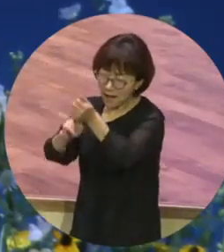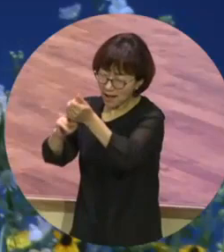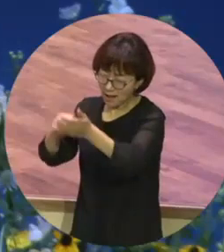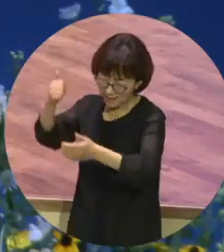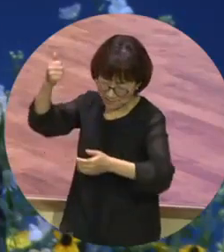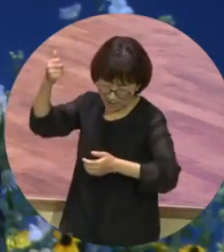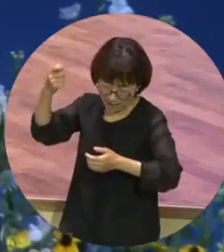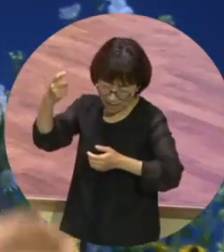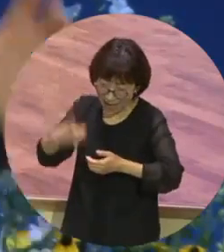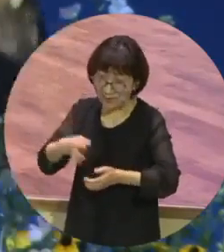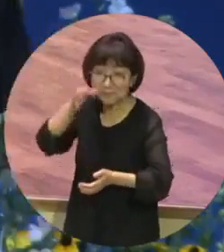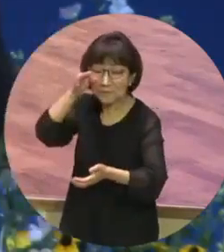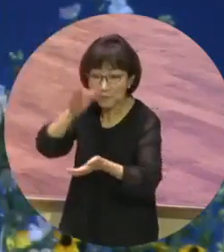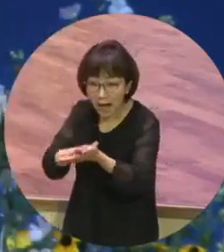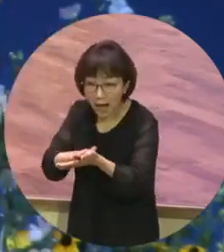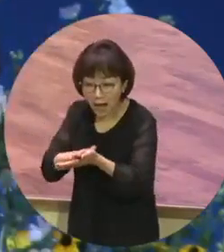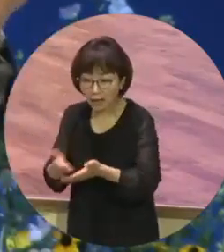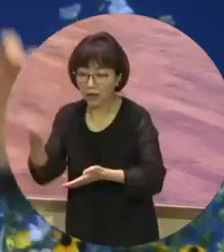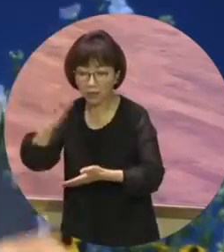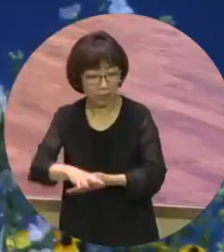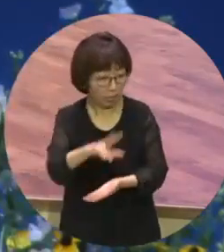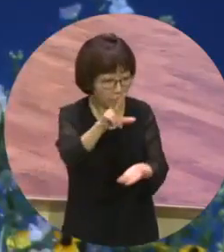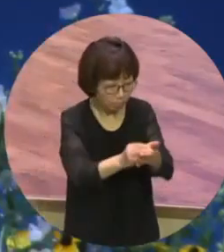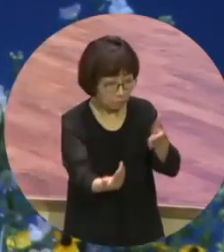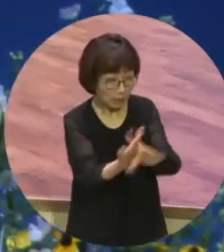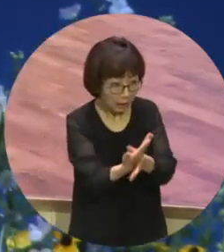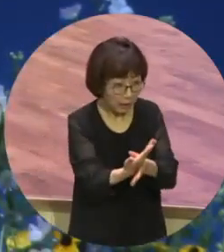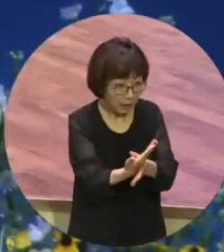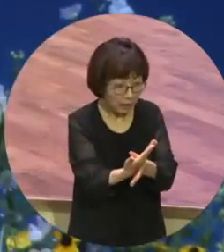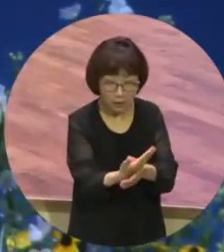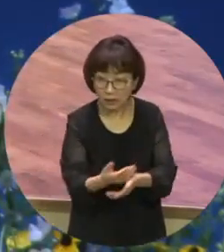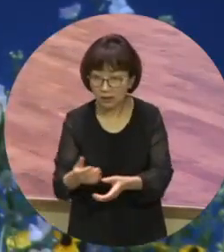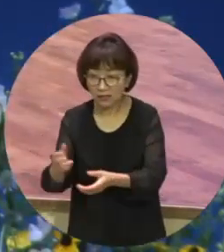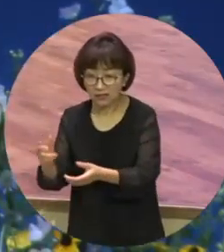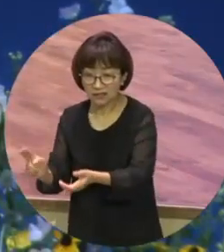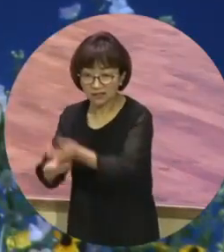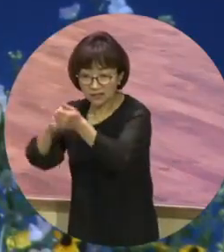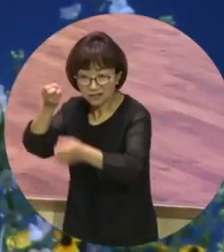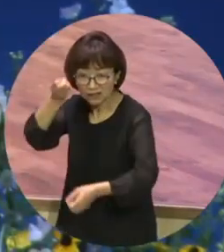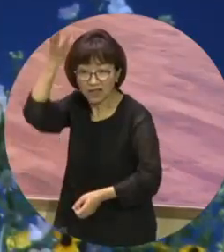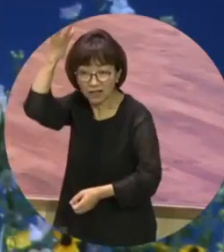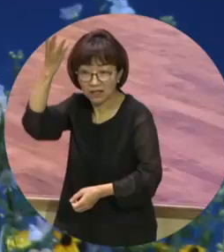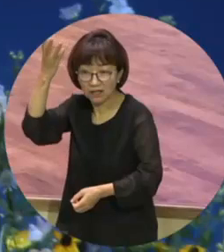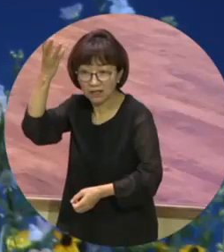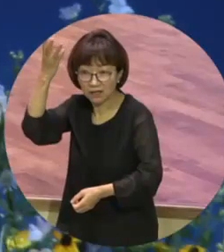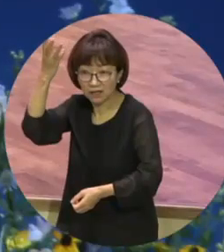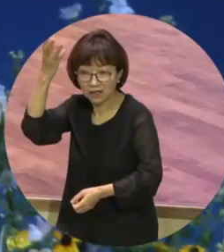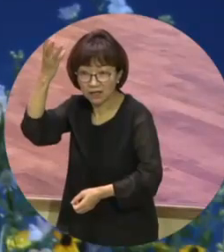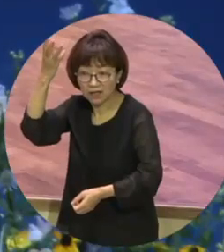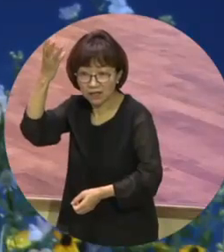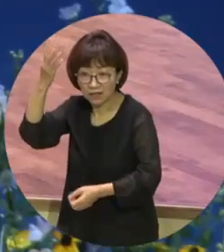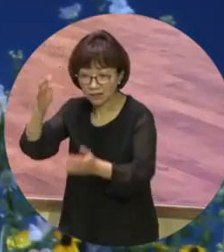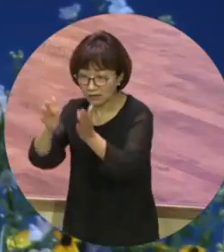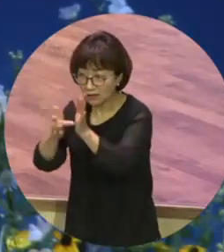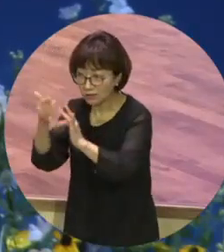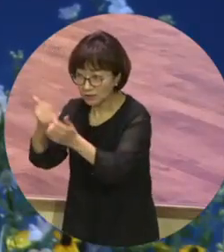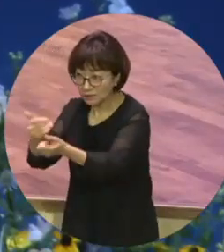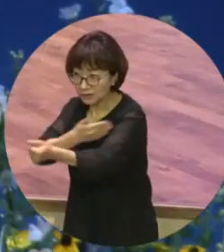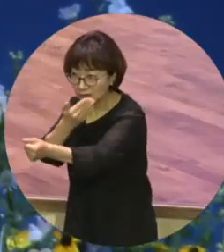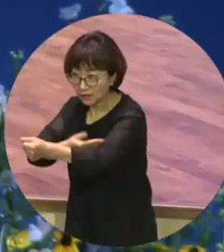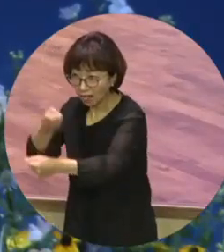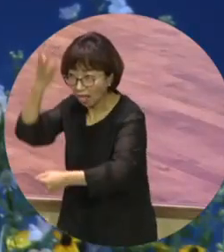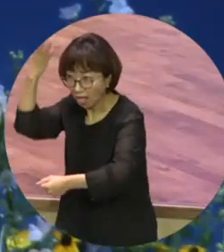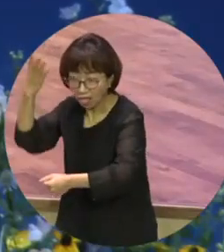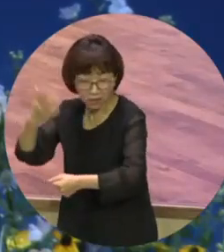보았으면서도 문제가 딱 닫히니까 전혀 영적인 눈이 안 되는 거예요. 영적인 말을 할 줄 모르는